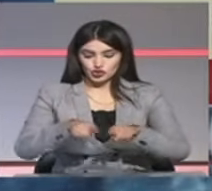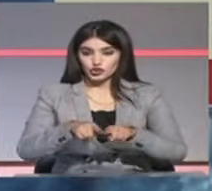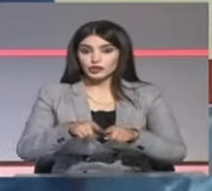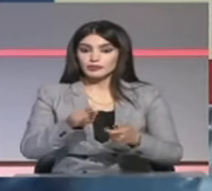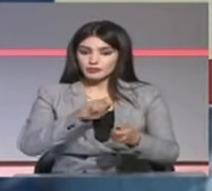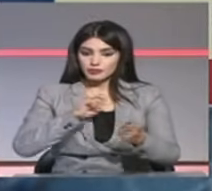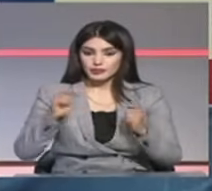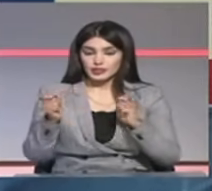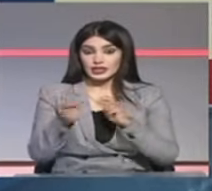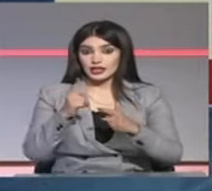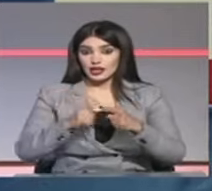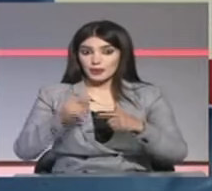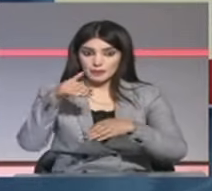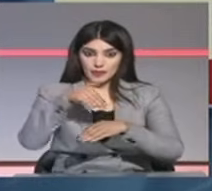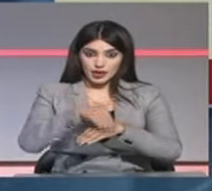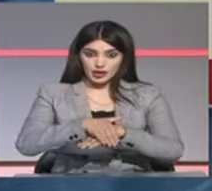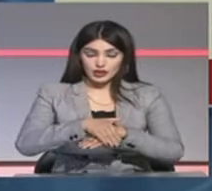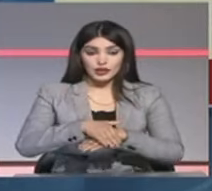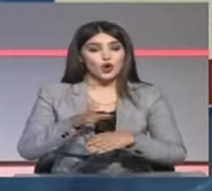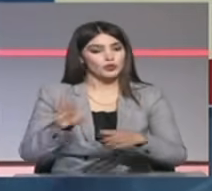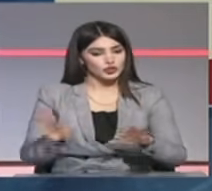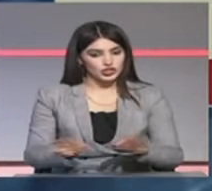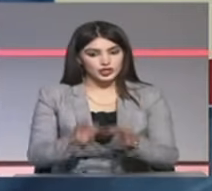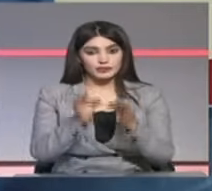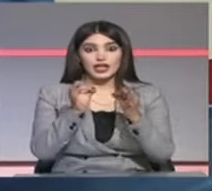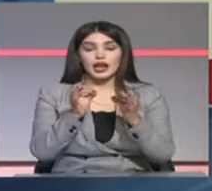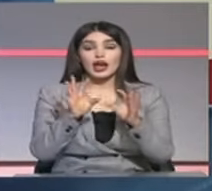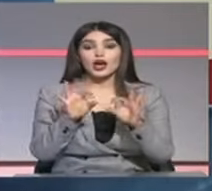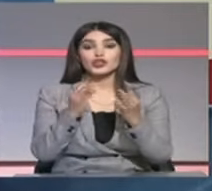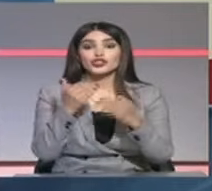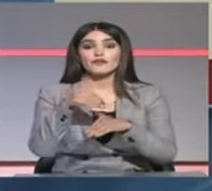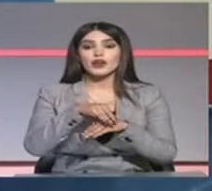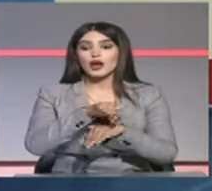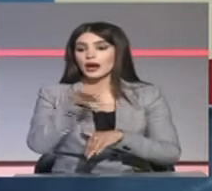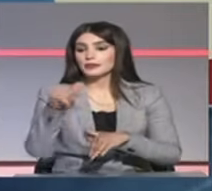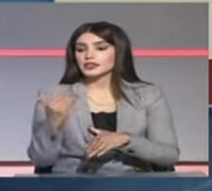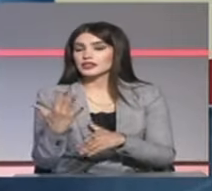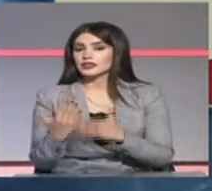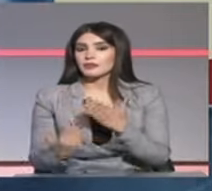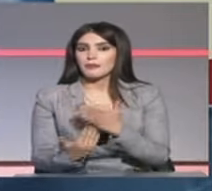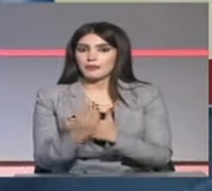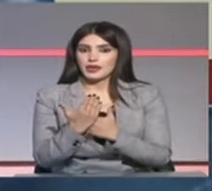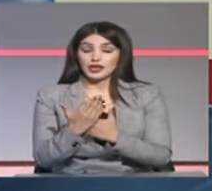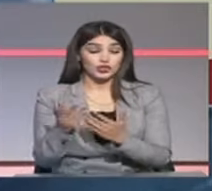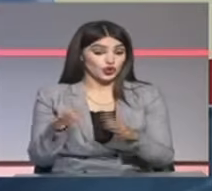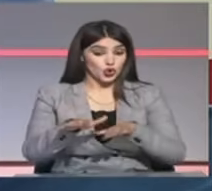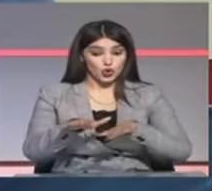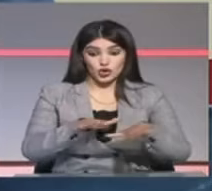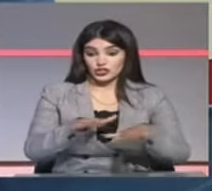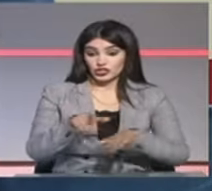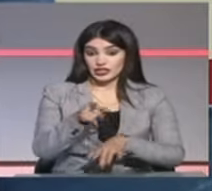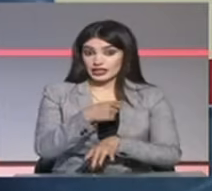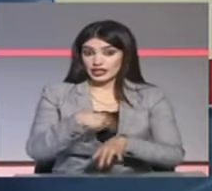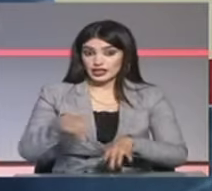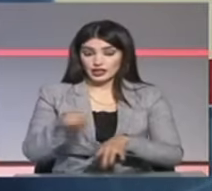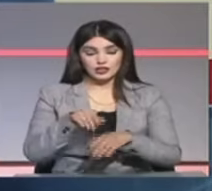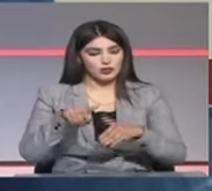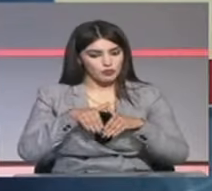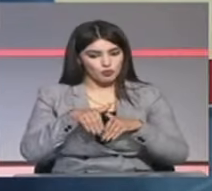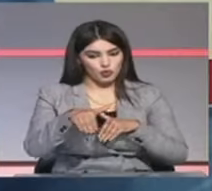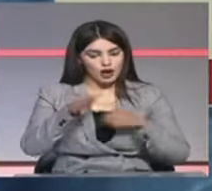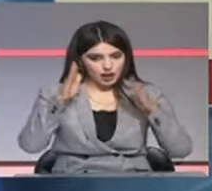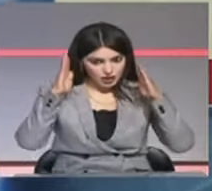فتره حظر الجولان من العاشره ليلا الى الخامسه صباحا وتتمثل هذه الاجراءات في مواصله